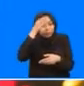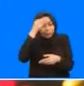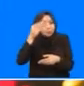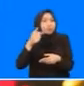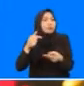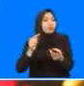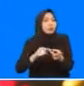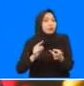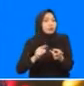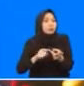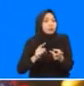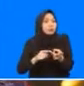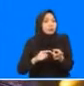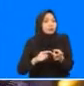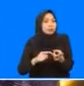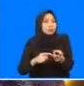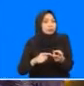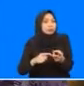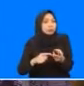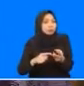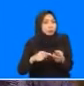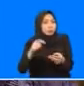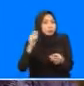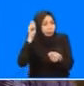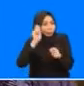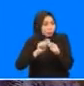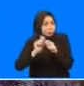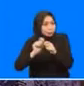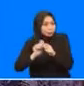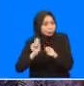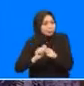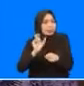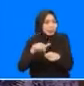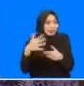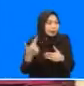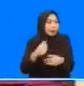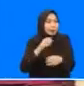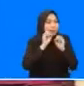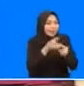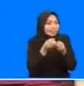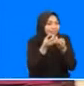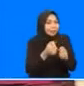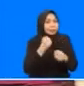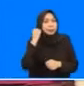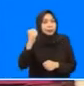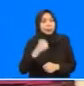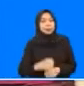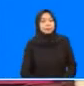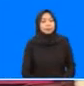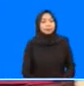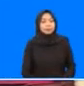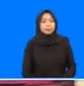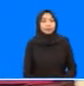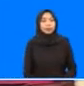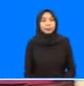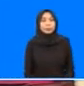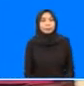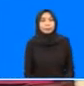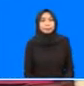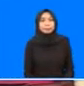merancang proses belajar dengan dibantu platform Merdeka Mengajar. Dengan kurikulum